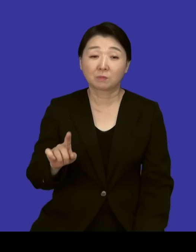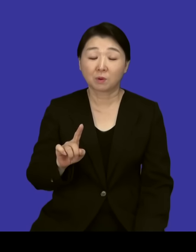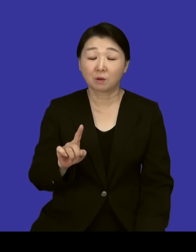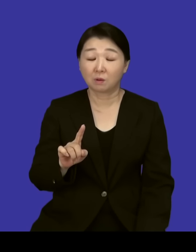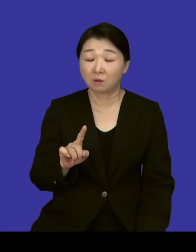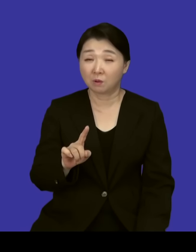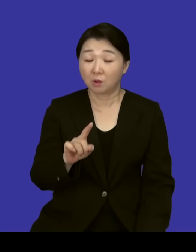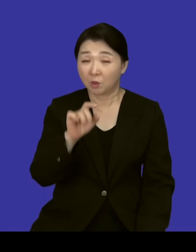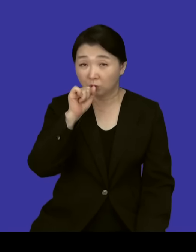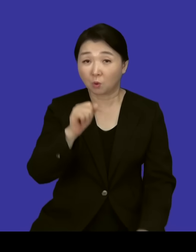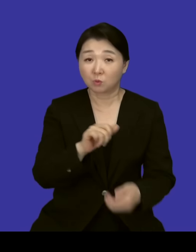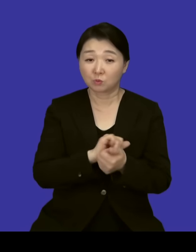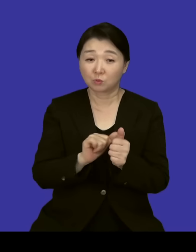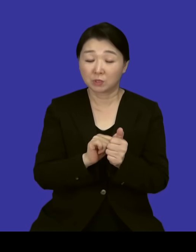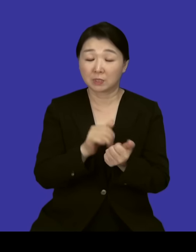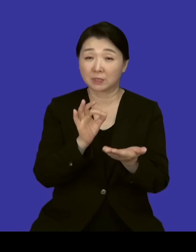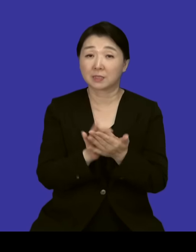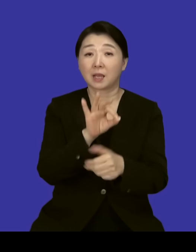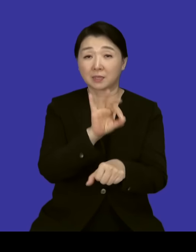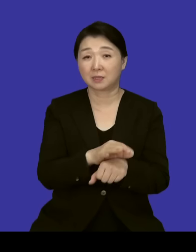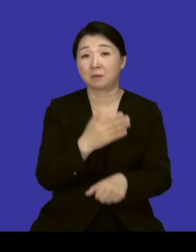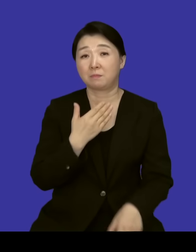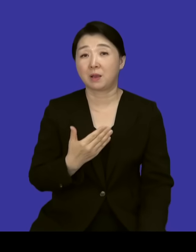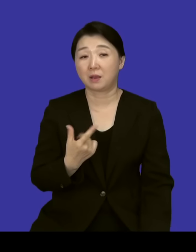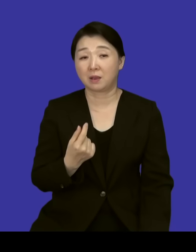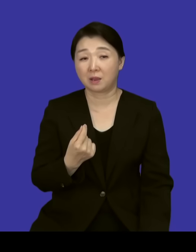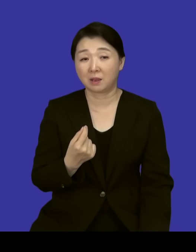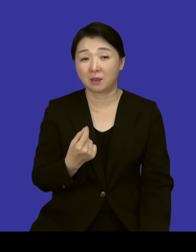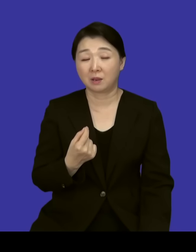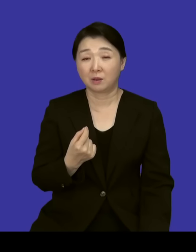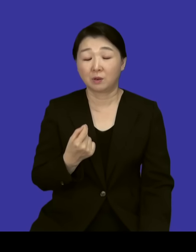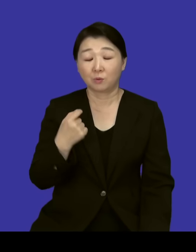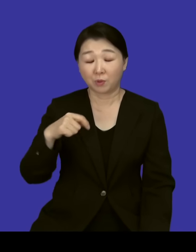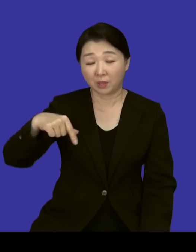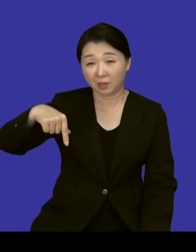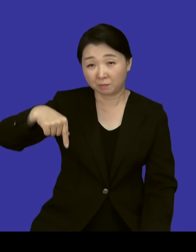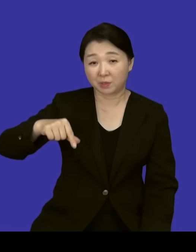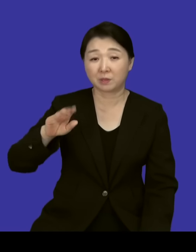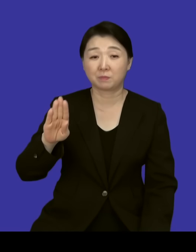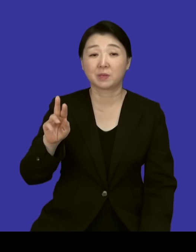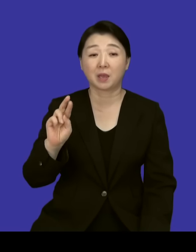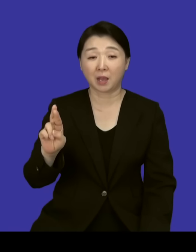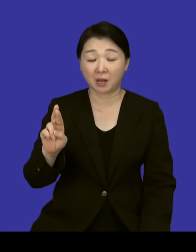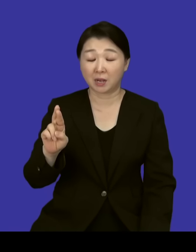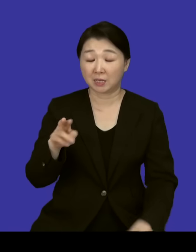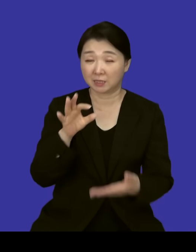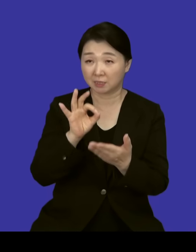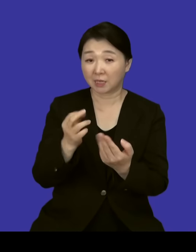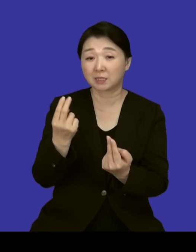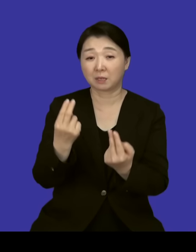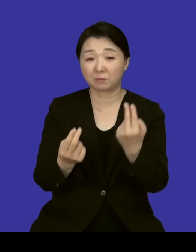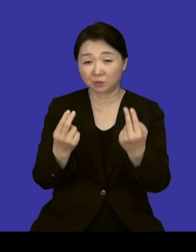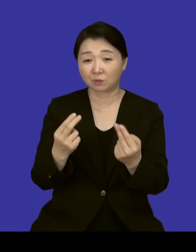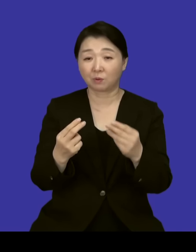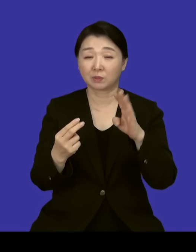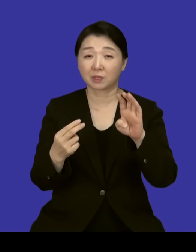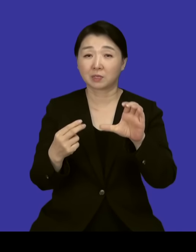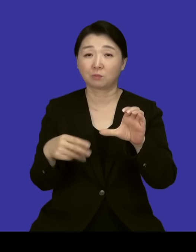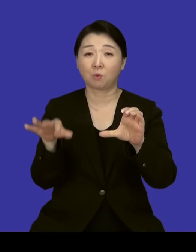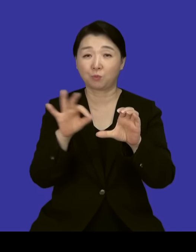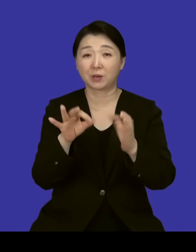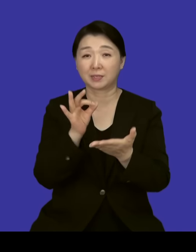우량한 주식을 완전히 헐값에 사는 거예요. 예. 뭐 PBR이라는 개념 있잖아요. 순자산 대비해서 거의